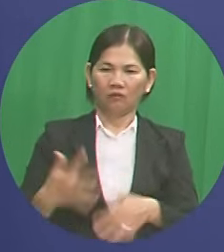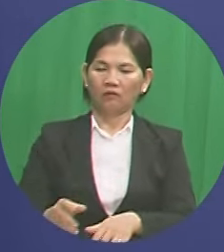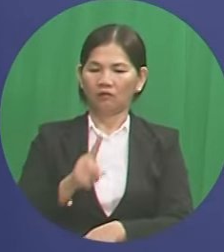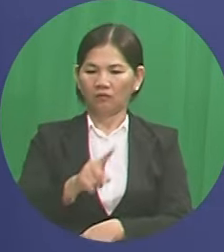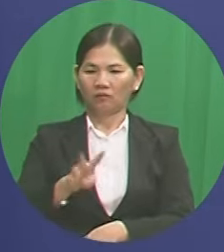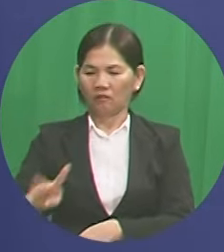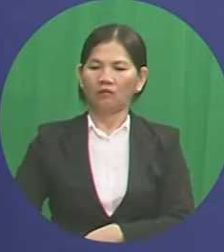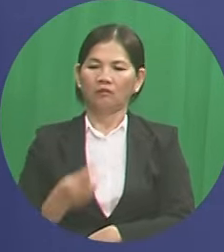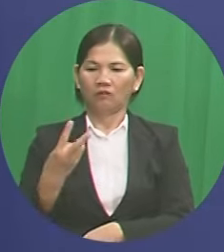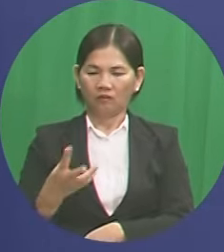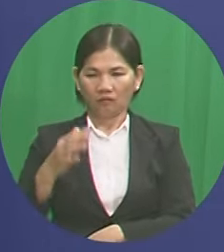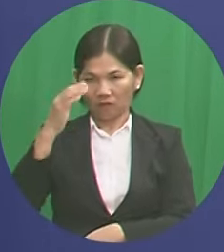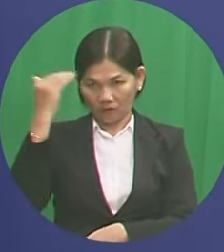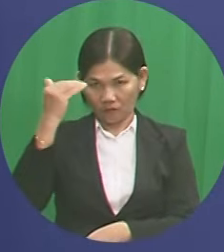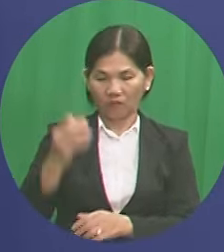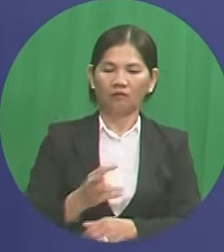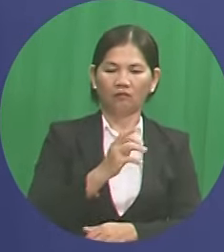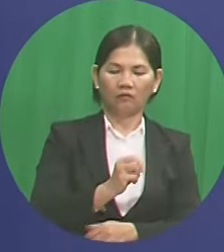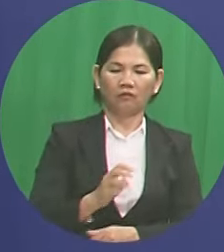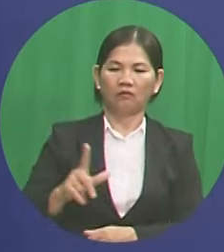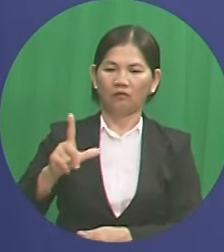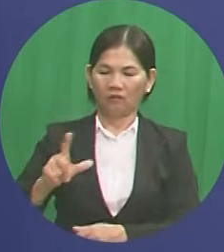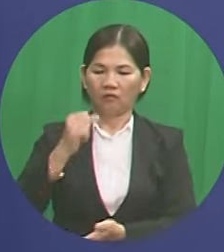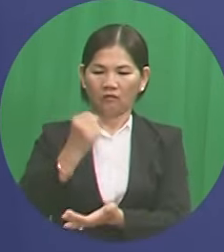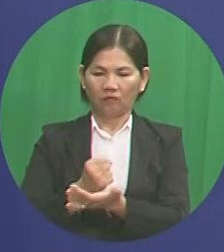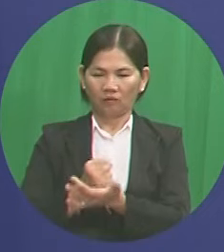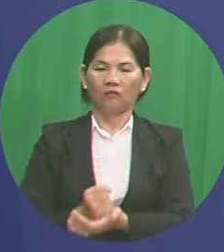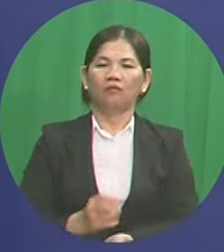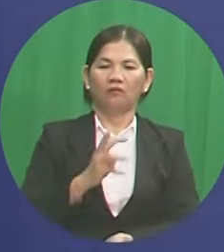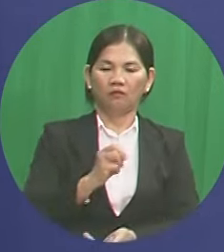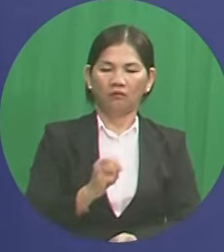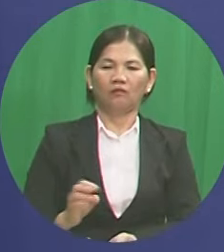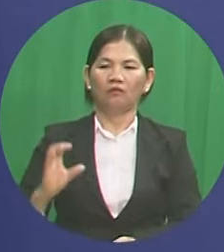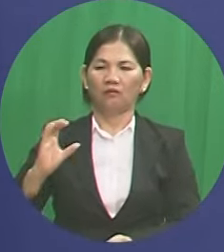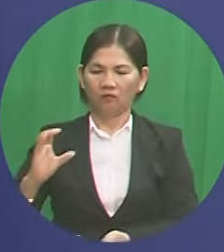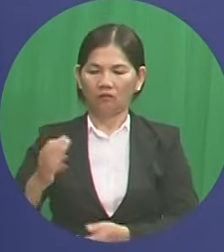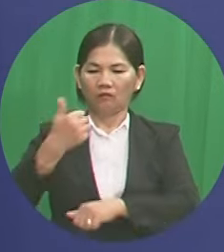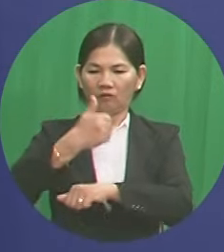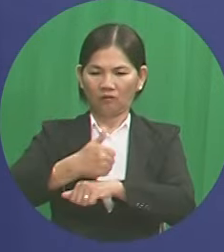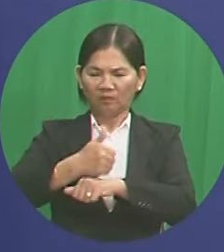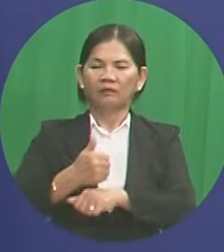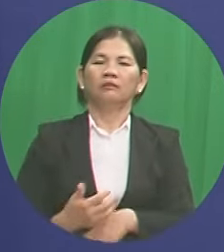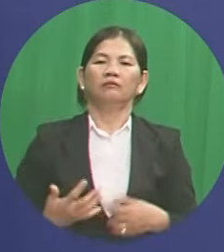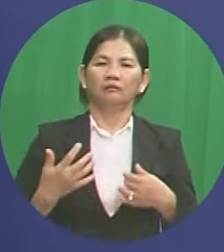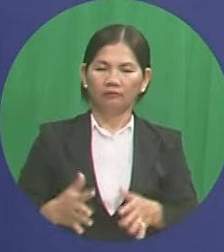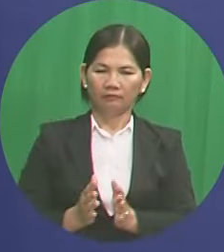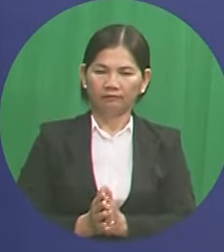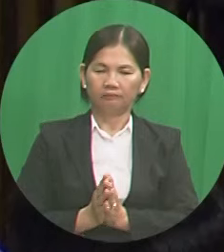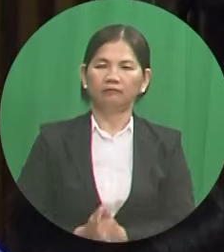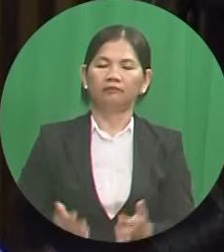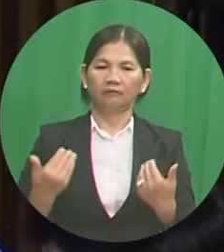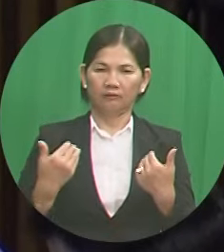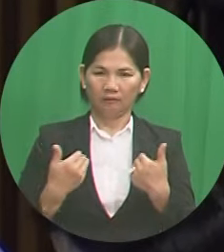ទី14ខែមីនាលោកម៉ាហ្មូតអាប់បាសបានតែងតាំងលោកមូស្តាហ្វាដែលជាអិសរាជជនធុរកិច្ចដ៏លេចធ្លោជាង